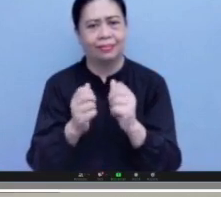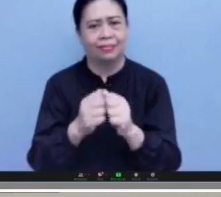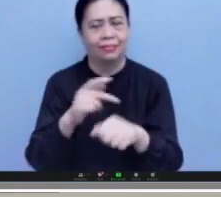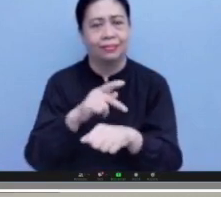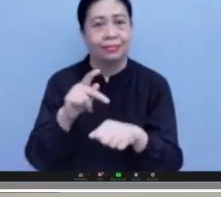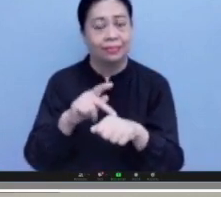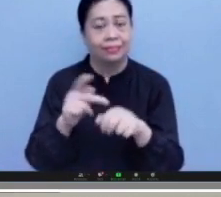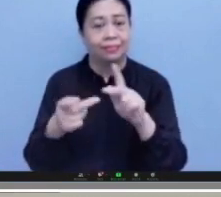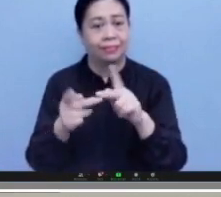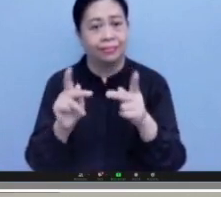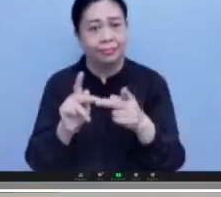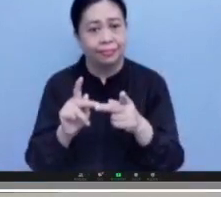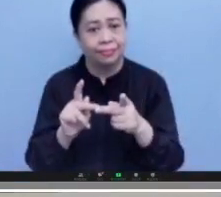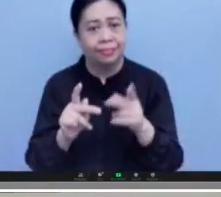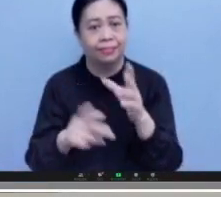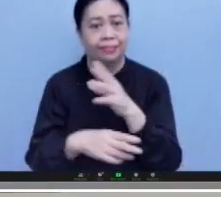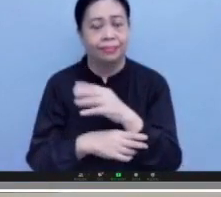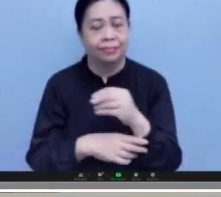今後フィリピンの方々と我々の力を合わせてこの Voltes 5 Legacy